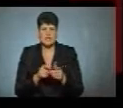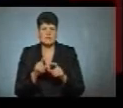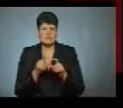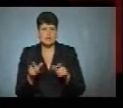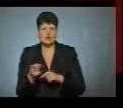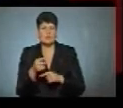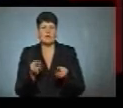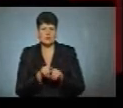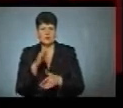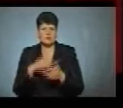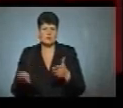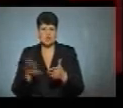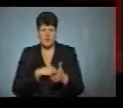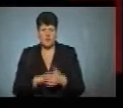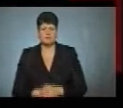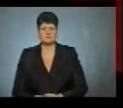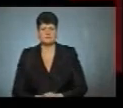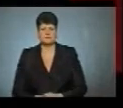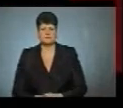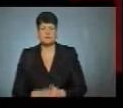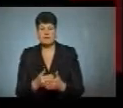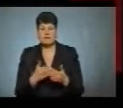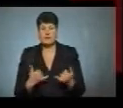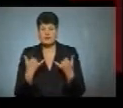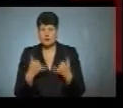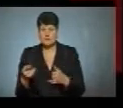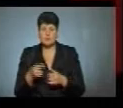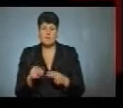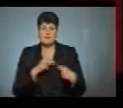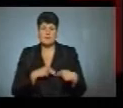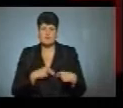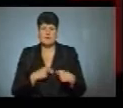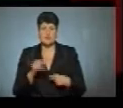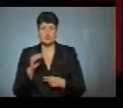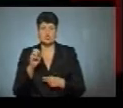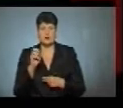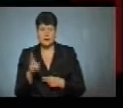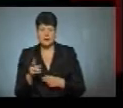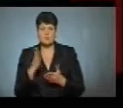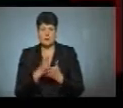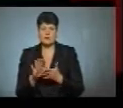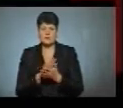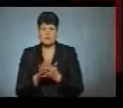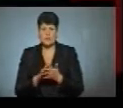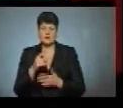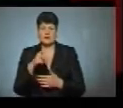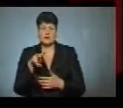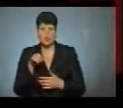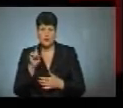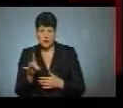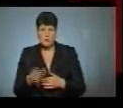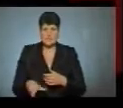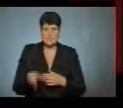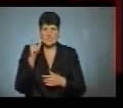також скасували. Відсьогодні в Тернополі працівники ЖЕКів та ОСББ мають дезінфікувати неохлором під'їзди